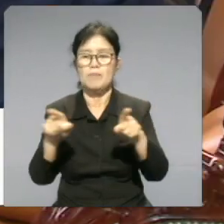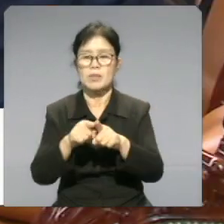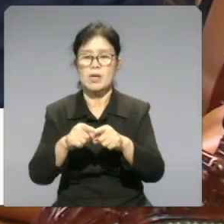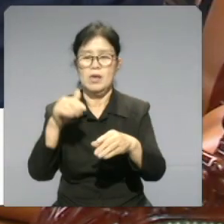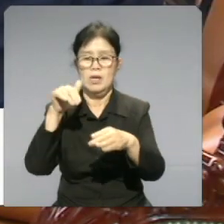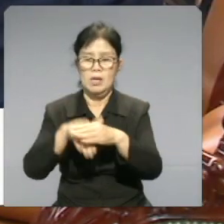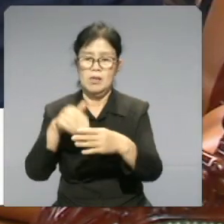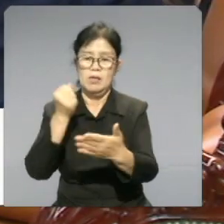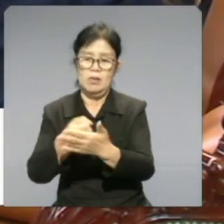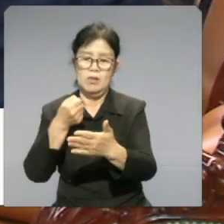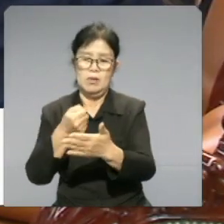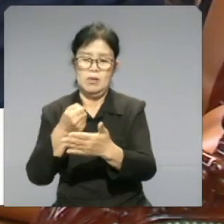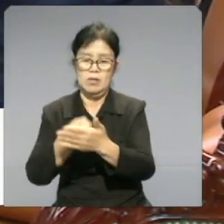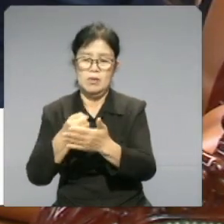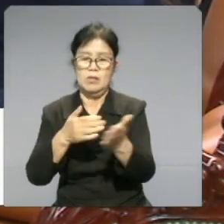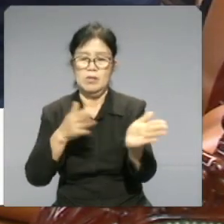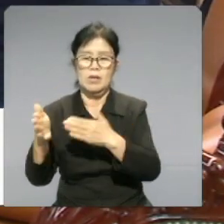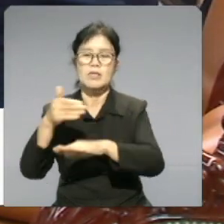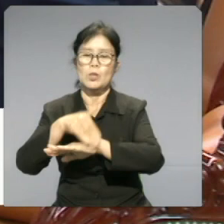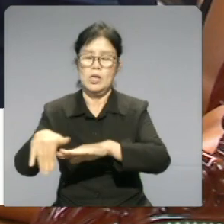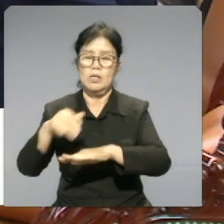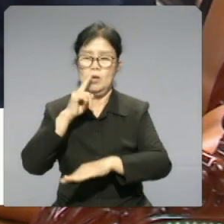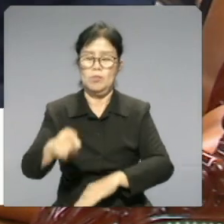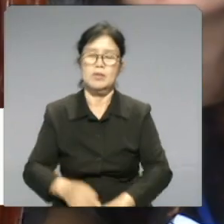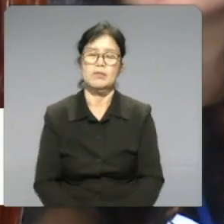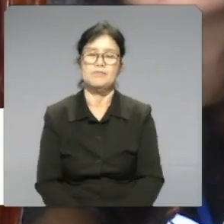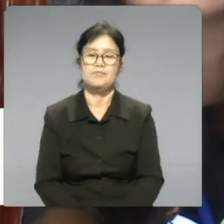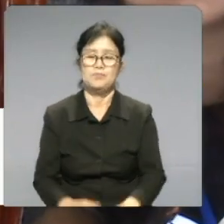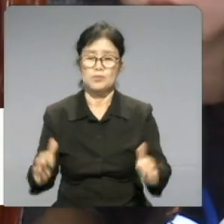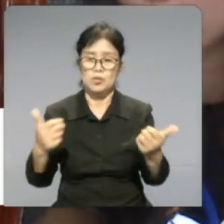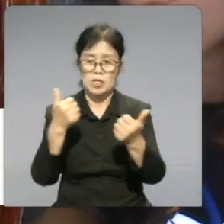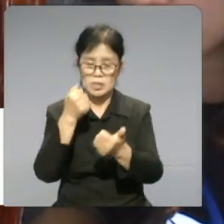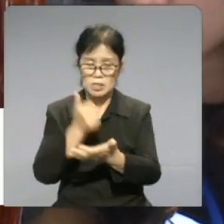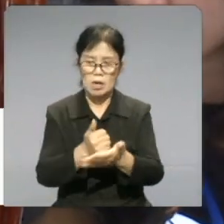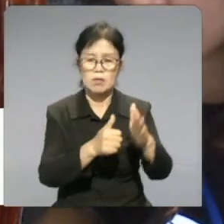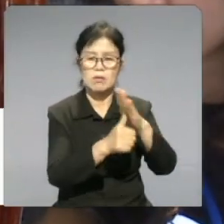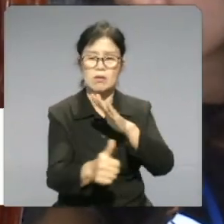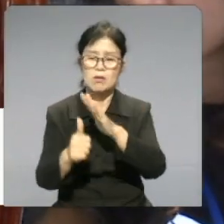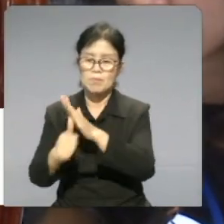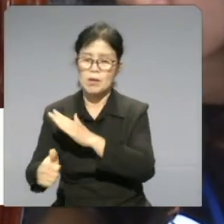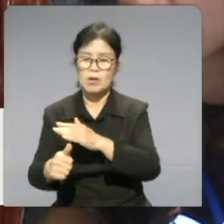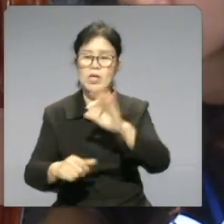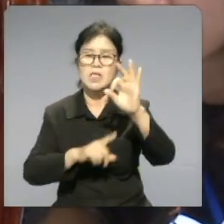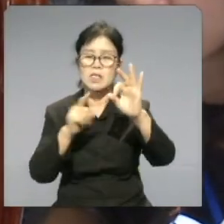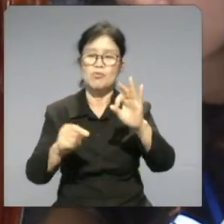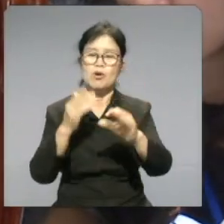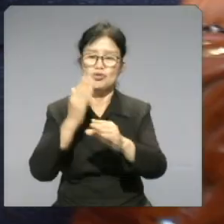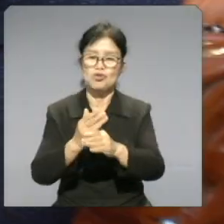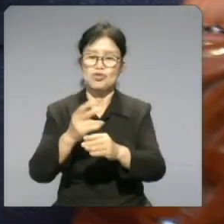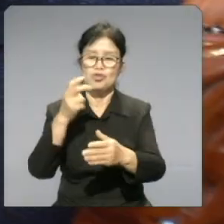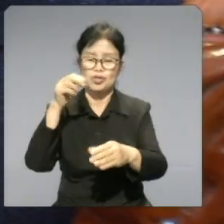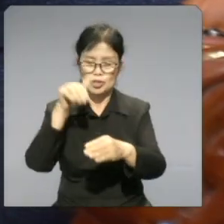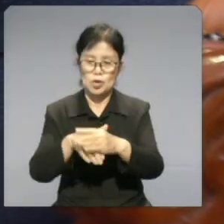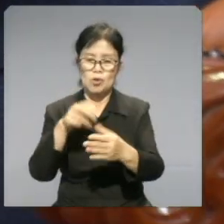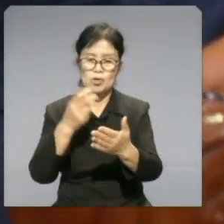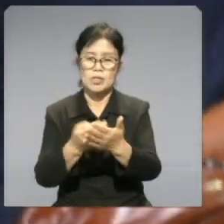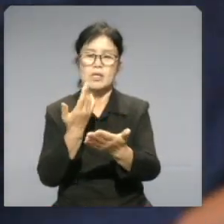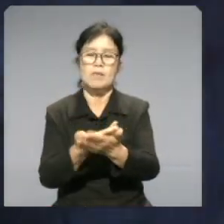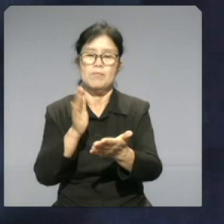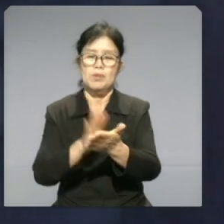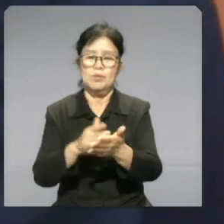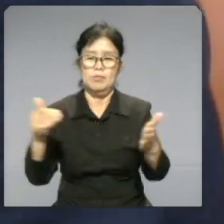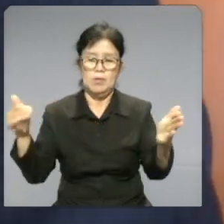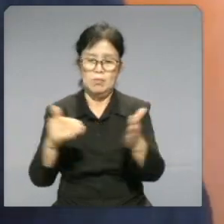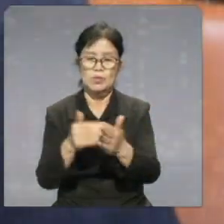처리할 계획이라고 덮쳤습니다 김 국회의장은 양당원예대표에게 늦어도 10월 중 선거제 개편을 마무리할 것을